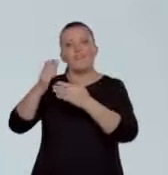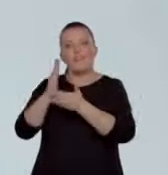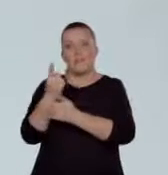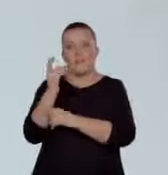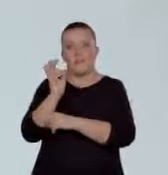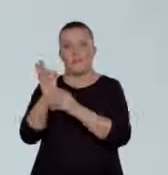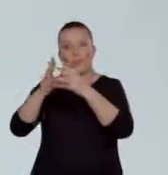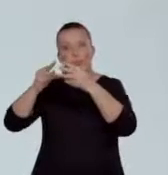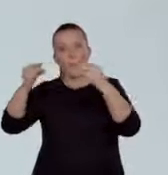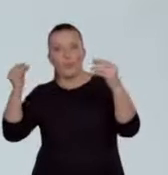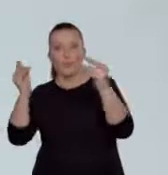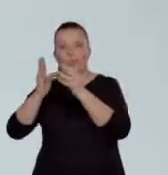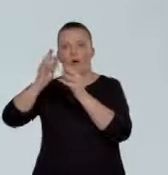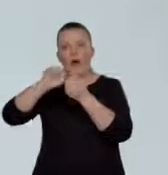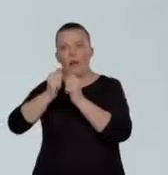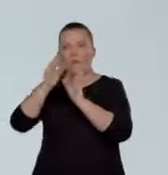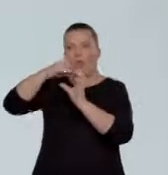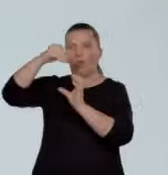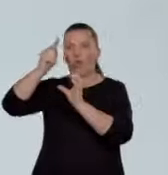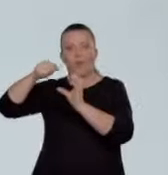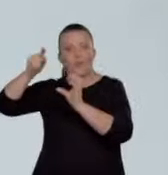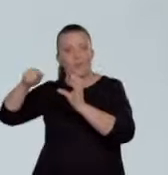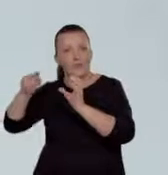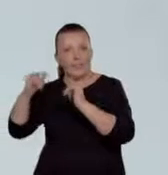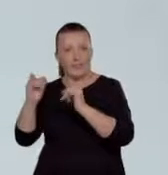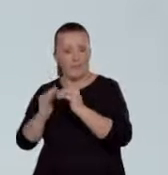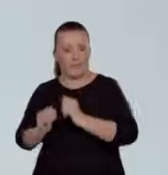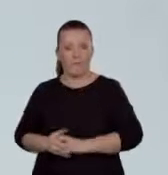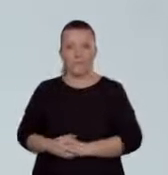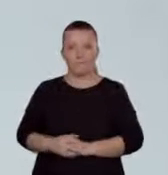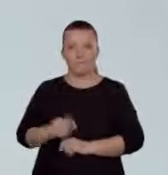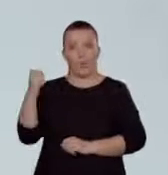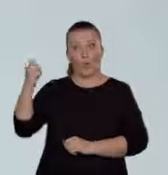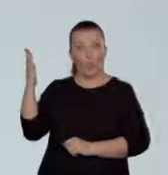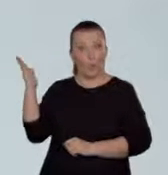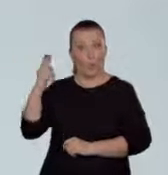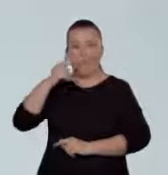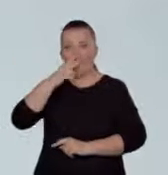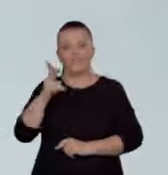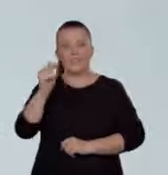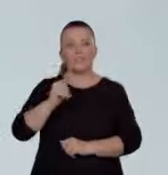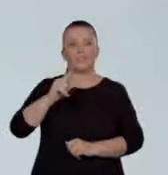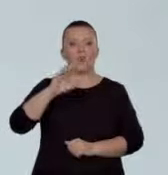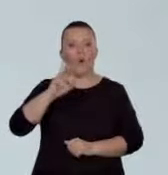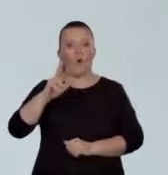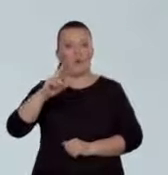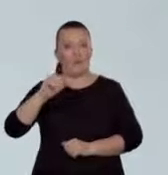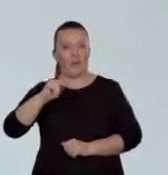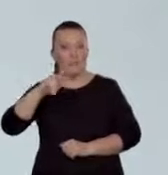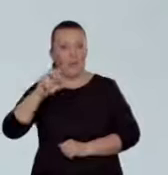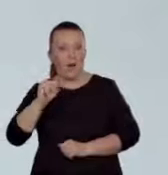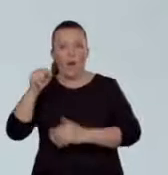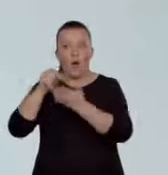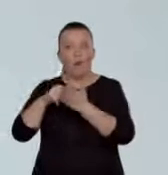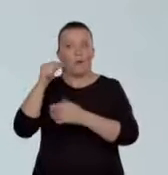kształtu komórki lub rozmaite wyrostki i wcięcia. Na fotografii przedstawiono komórkę planktonowej okrzemki, która osiąga bardzo